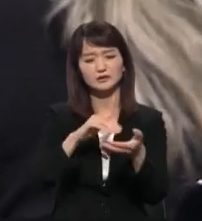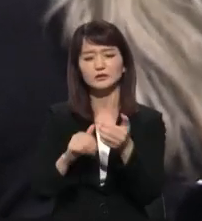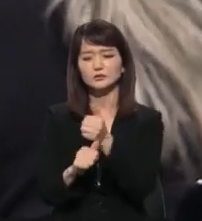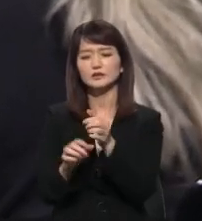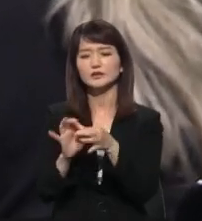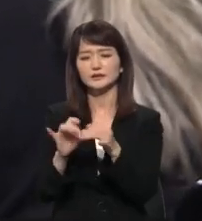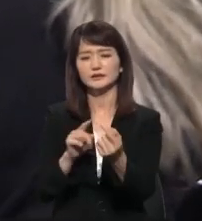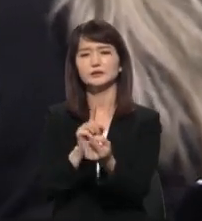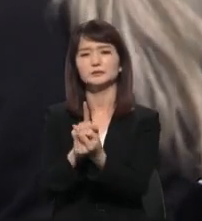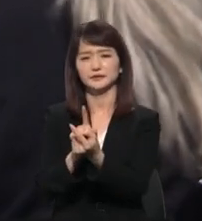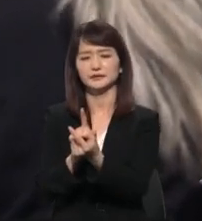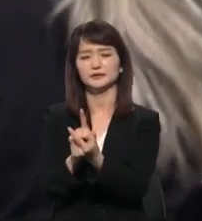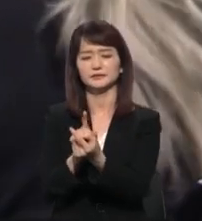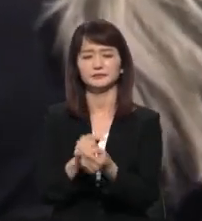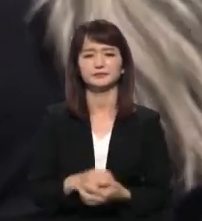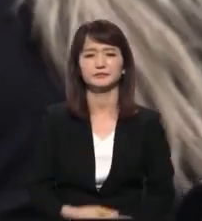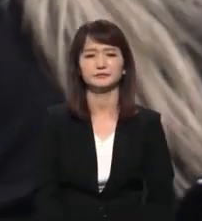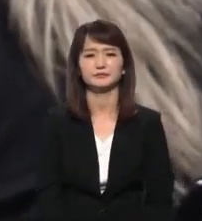그래서